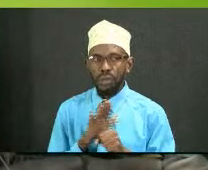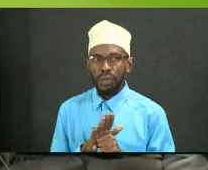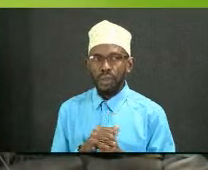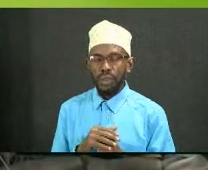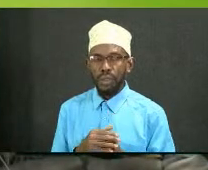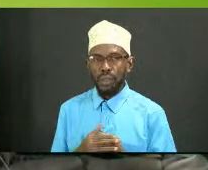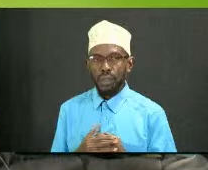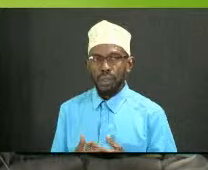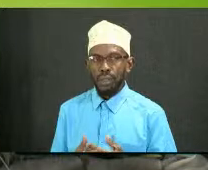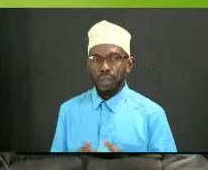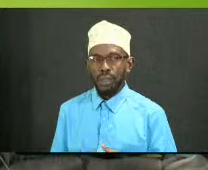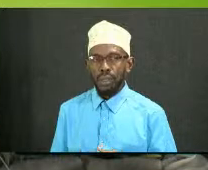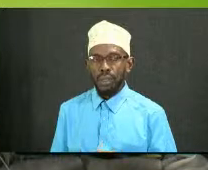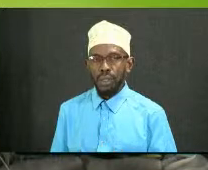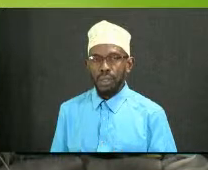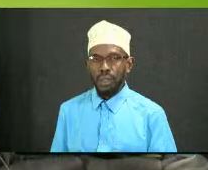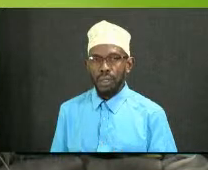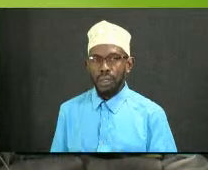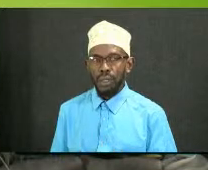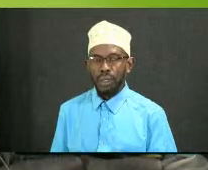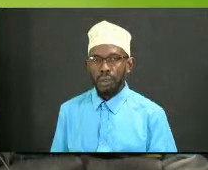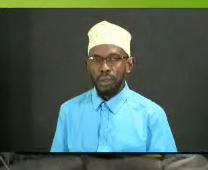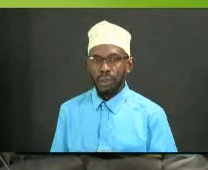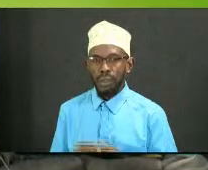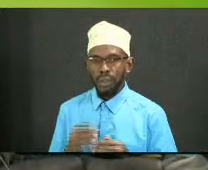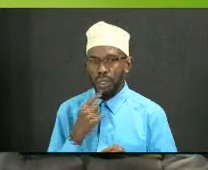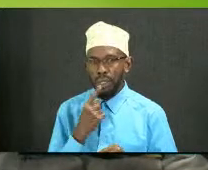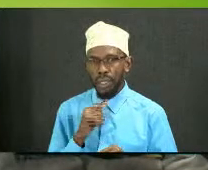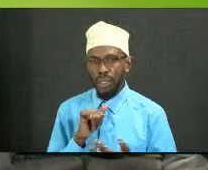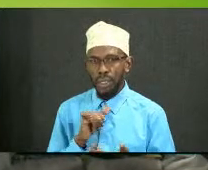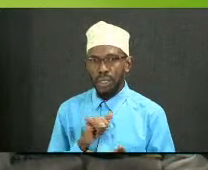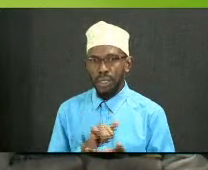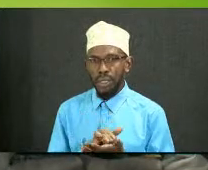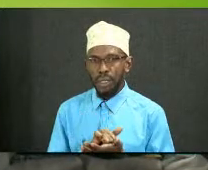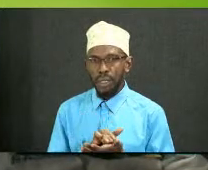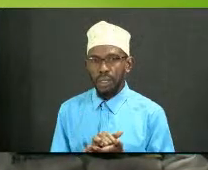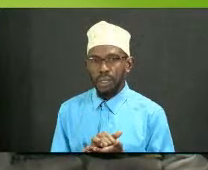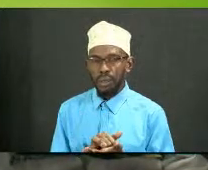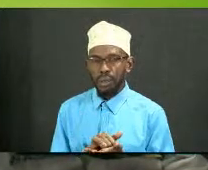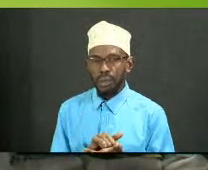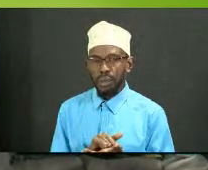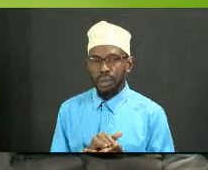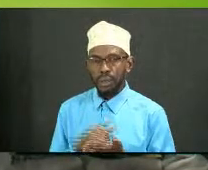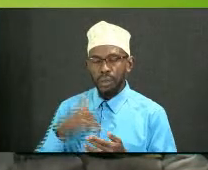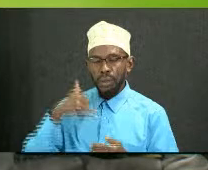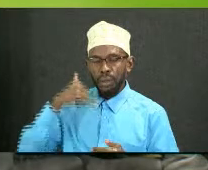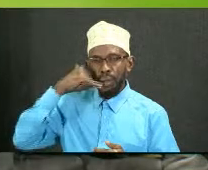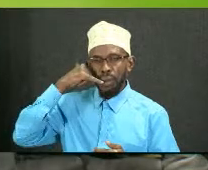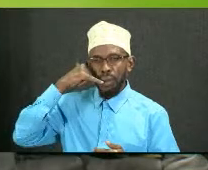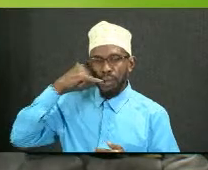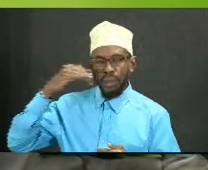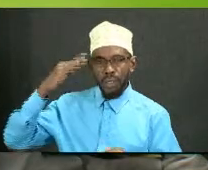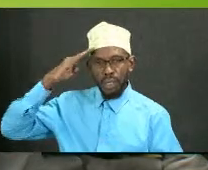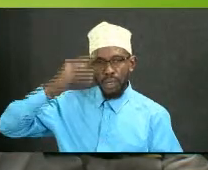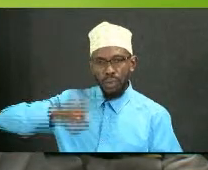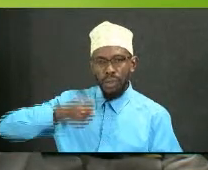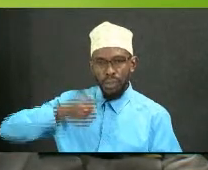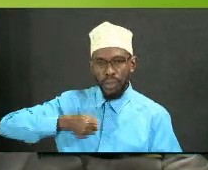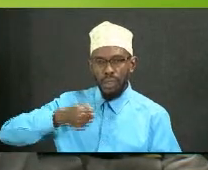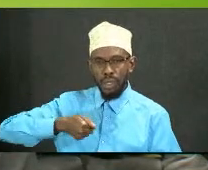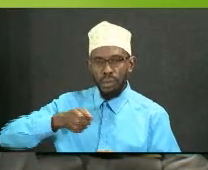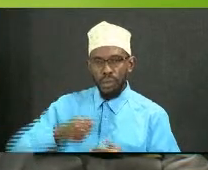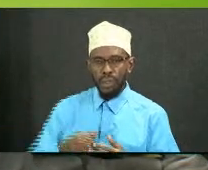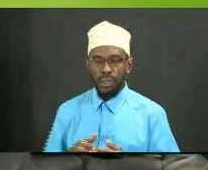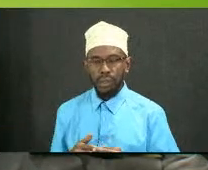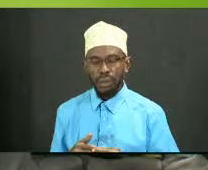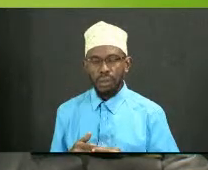na producer wangu Amina Muhammad kwa yule aliyokuwa anatupigia simu, yuko hewani. Asalamu alaykum, tunazungumza na